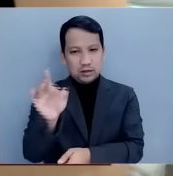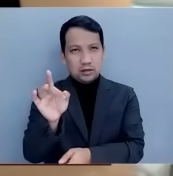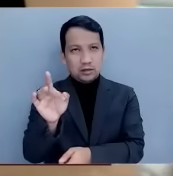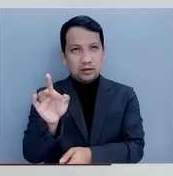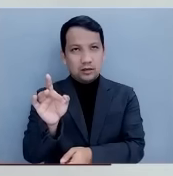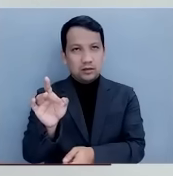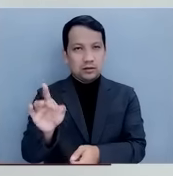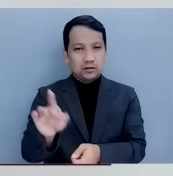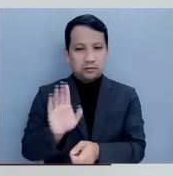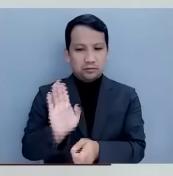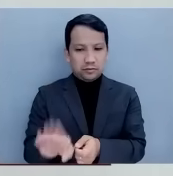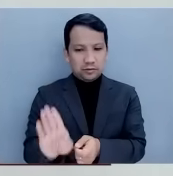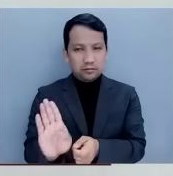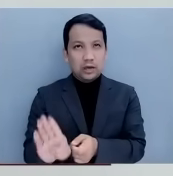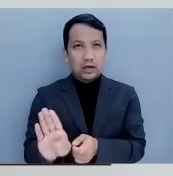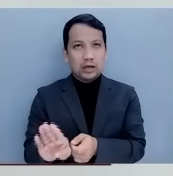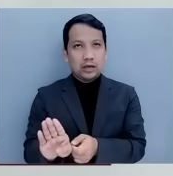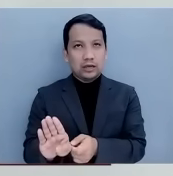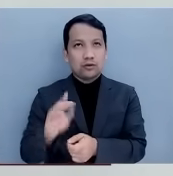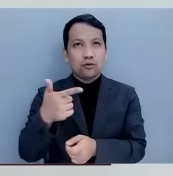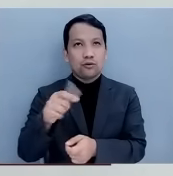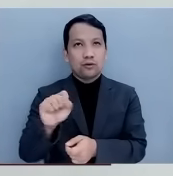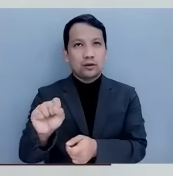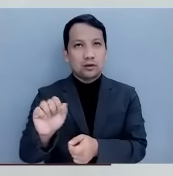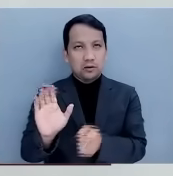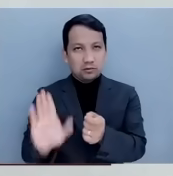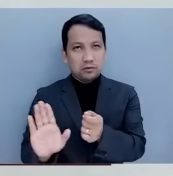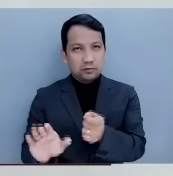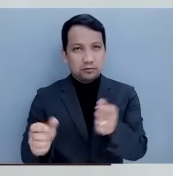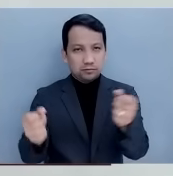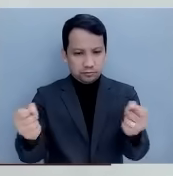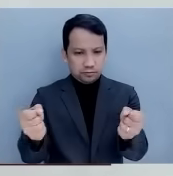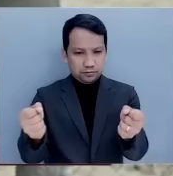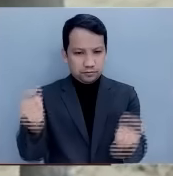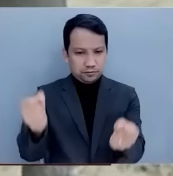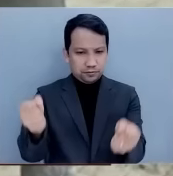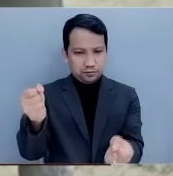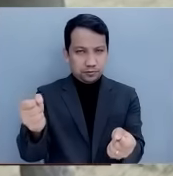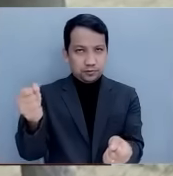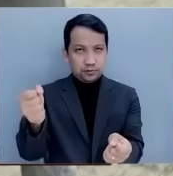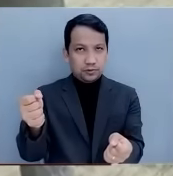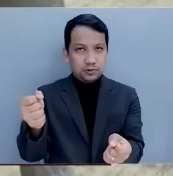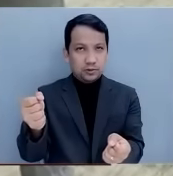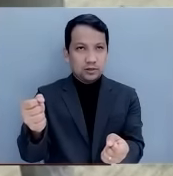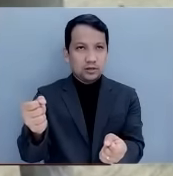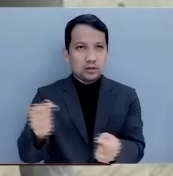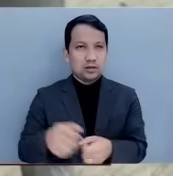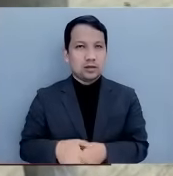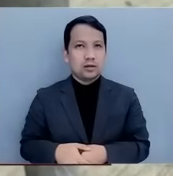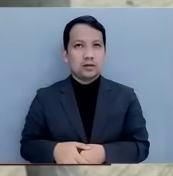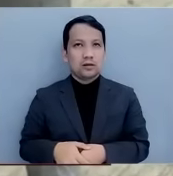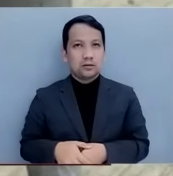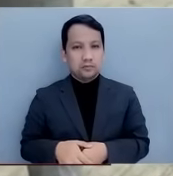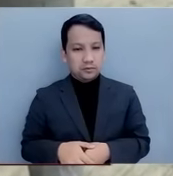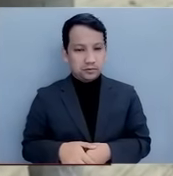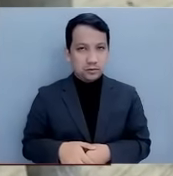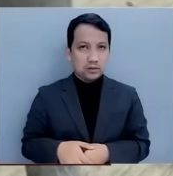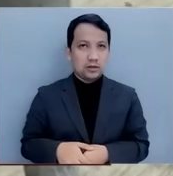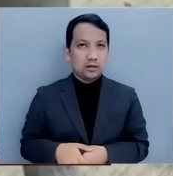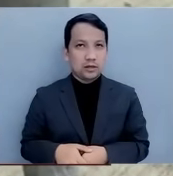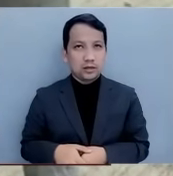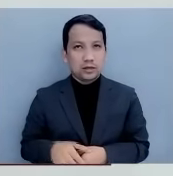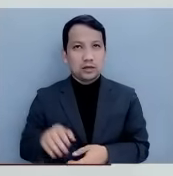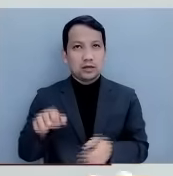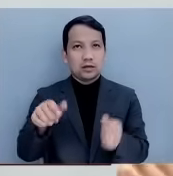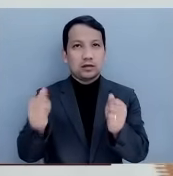nyo lang po yung gas. Kahit anong mangyari, huwag nyo pong bibitawan yung steering wheel. So, bibitawan nyo yung clutch habang nakagas. Ang mangyayari